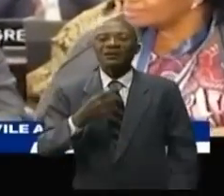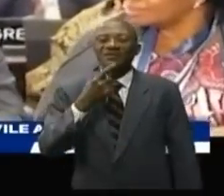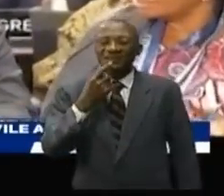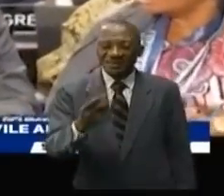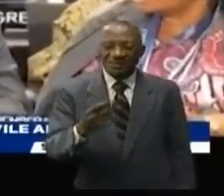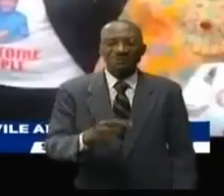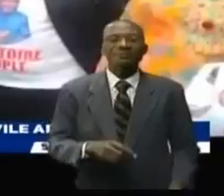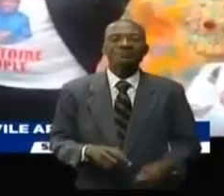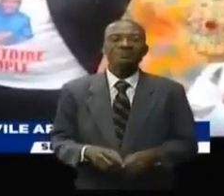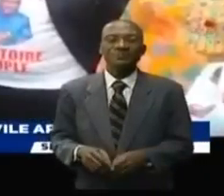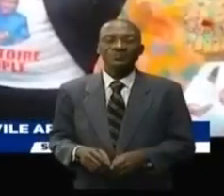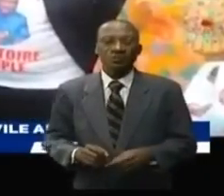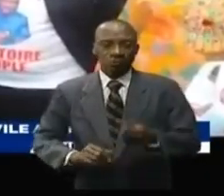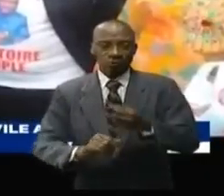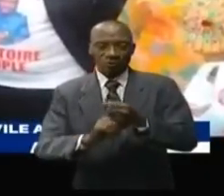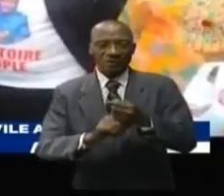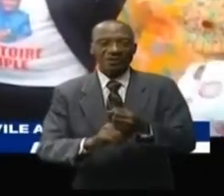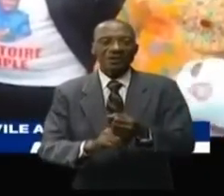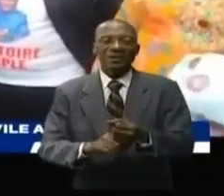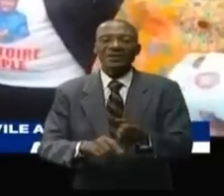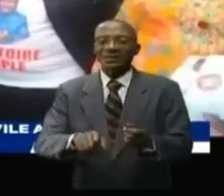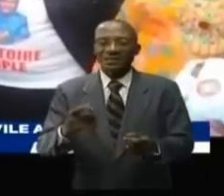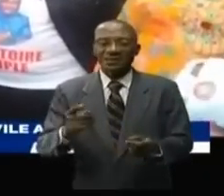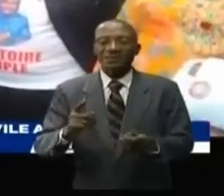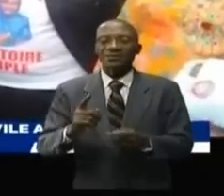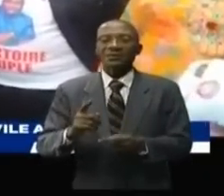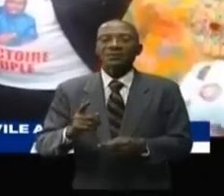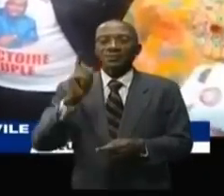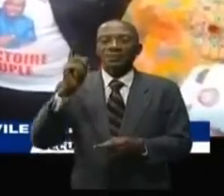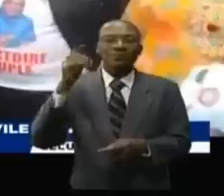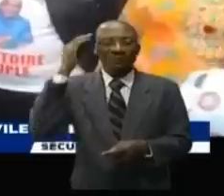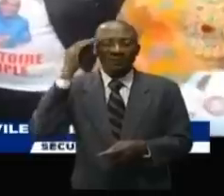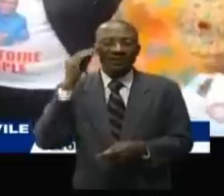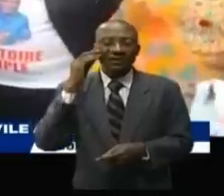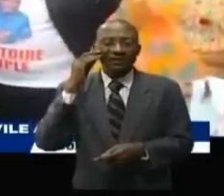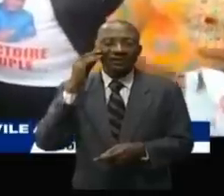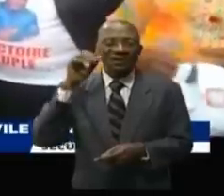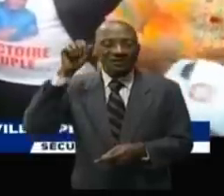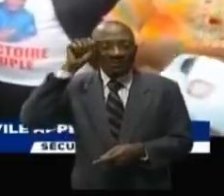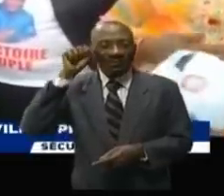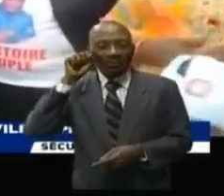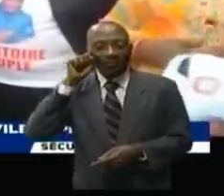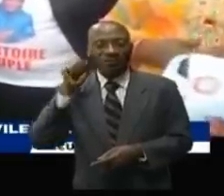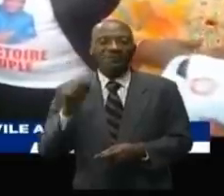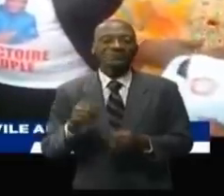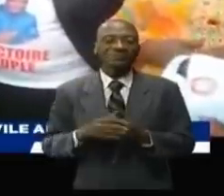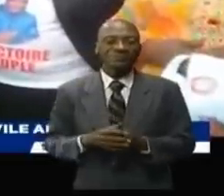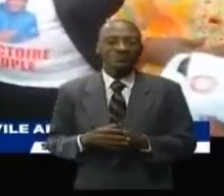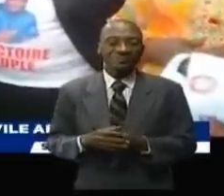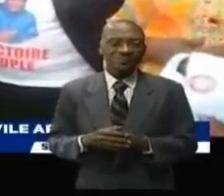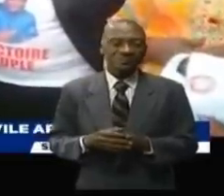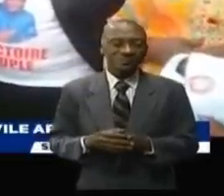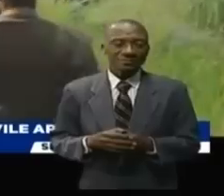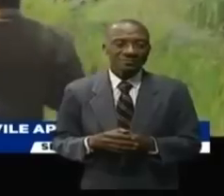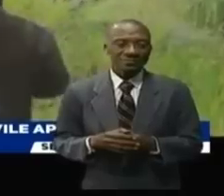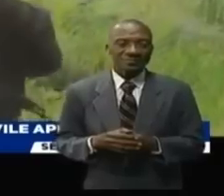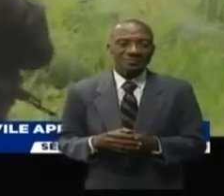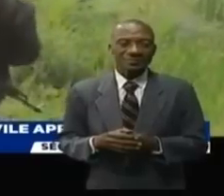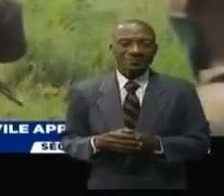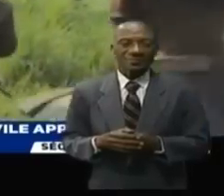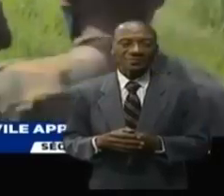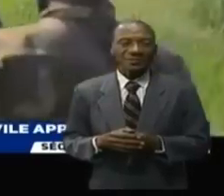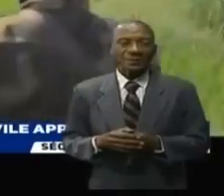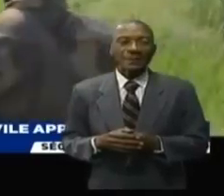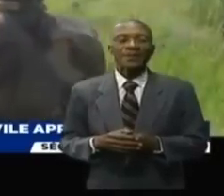ministre Jean-Michel Sama Lukonde, au président provincial des mouvements citoyens Képi Blanc, de transmettre